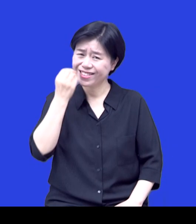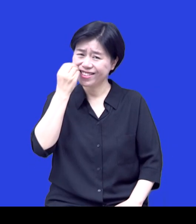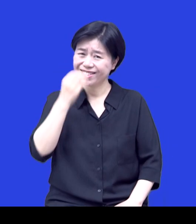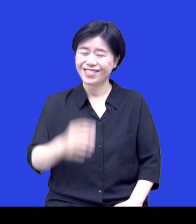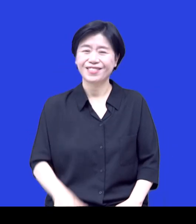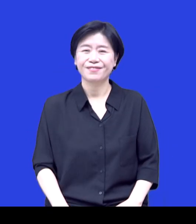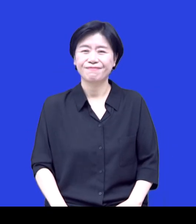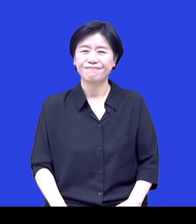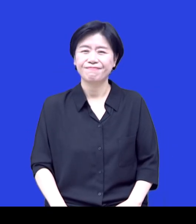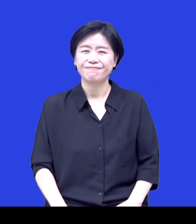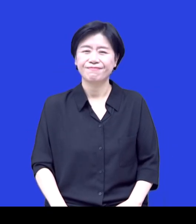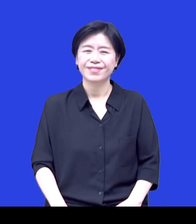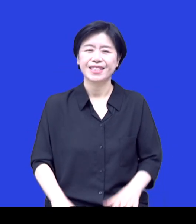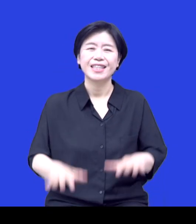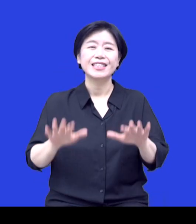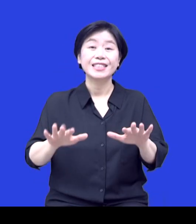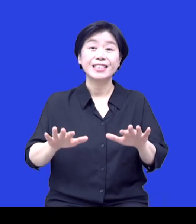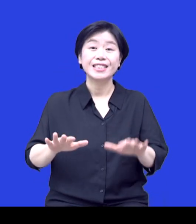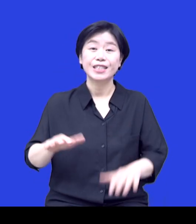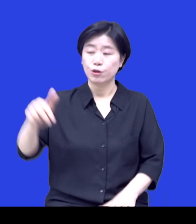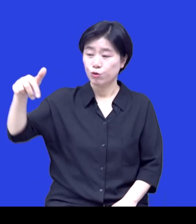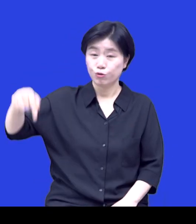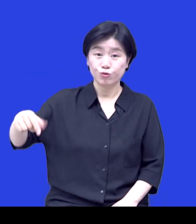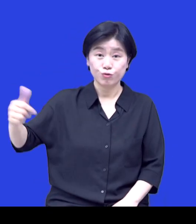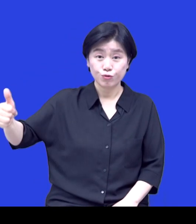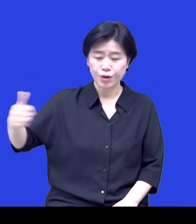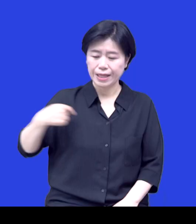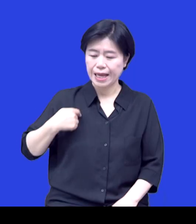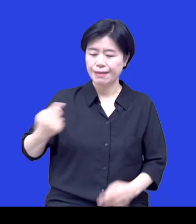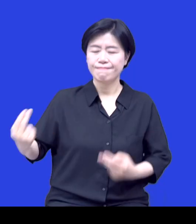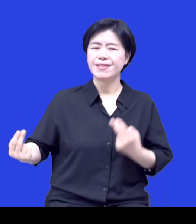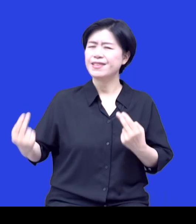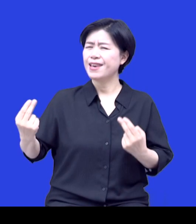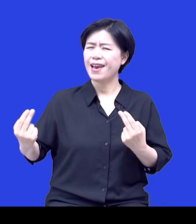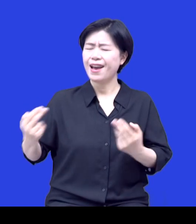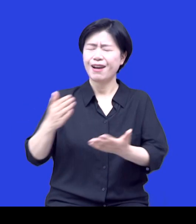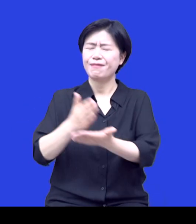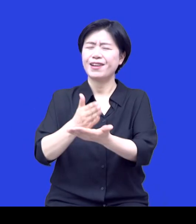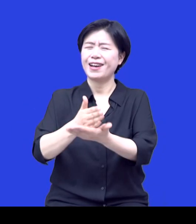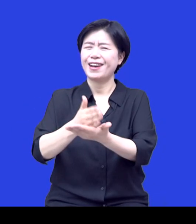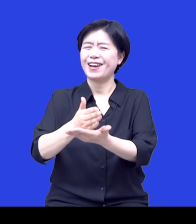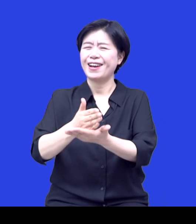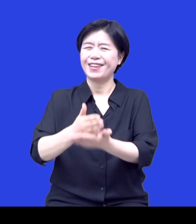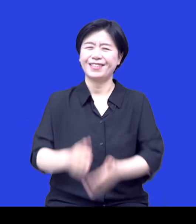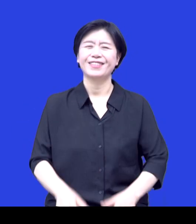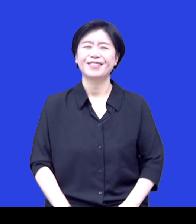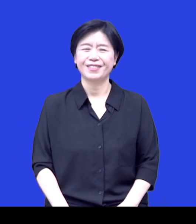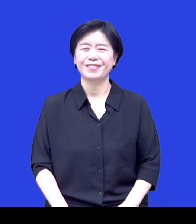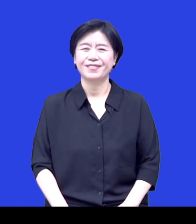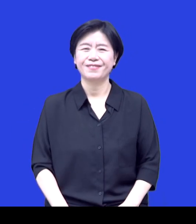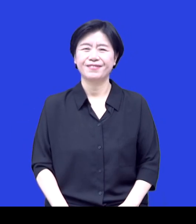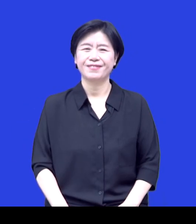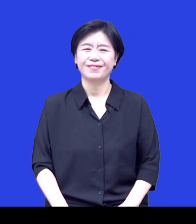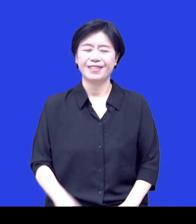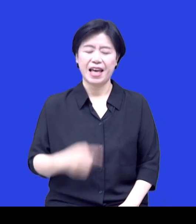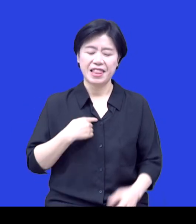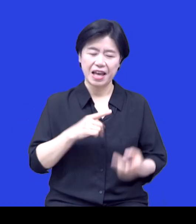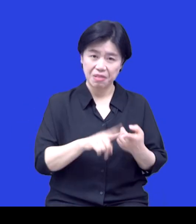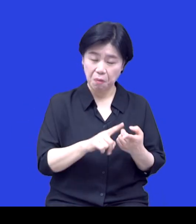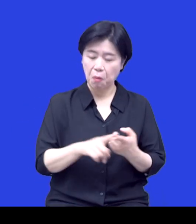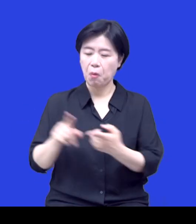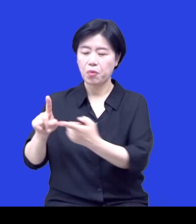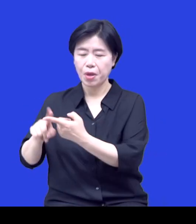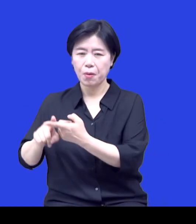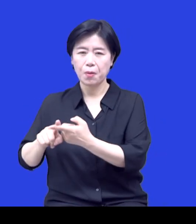그리고 이제 주영훈 형제님이랑 저랑 계속 좀 너무 비교하는 그런 맥락을 이제 좀 바꿔. 우리 각자의 길이 있는데.